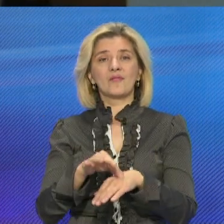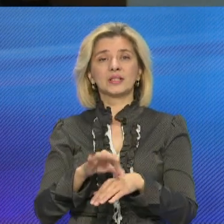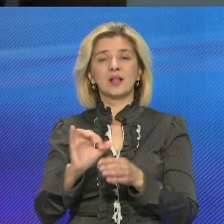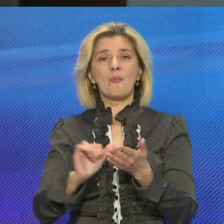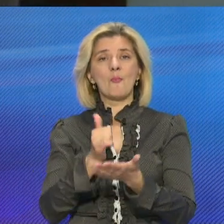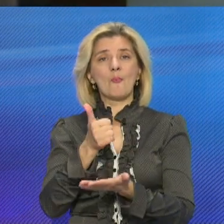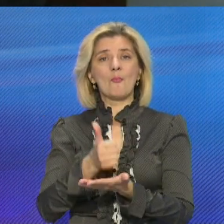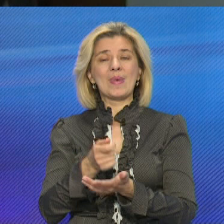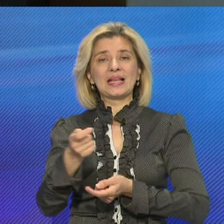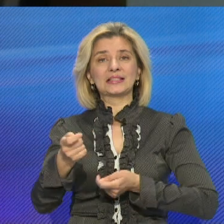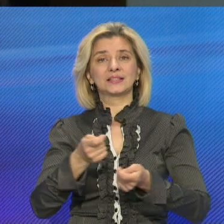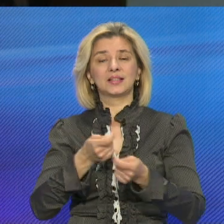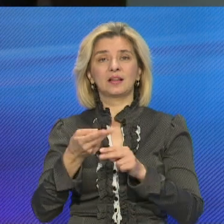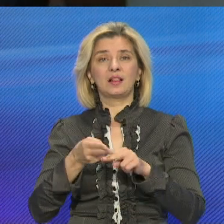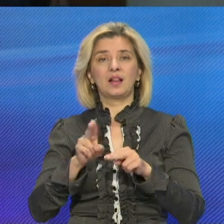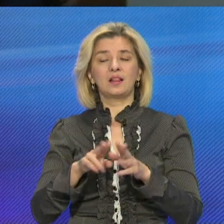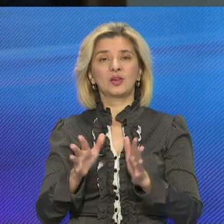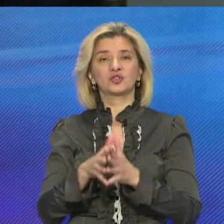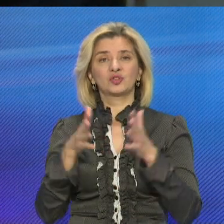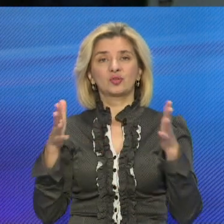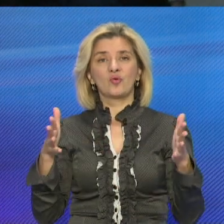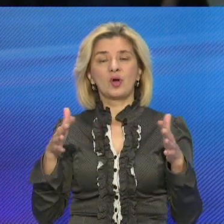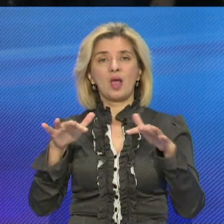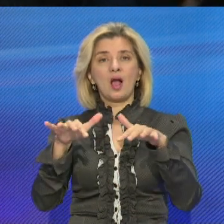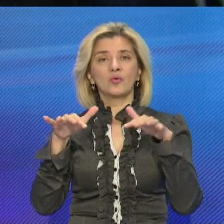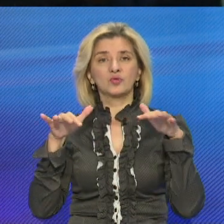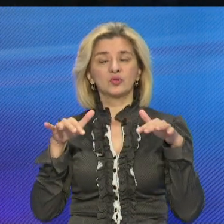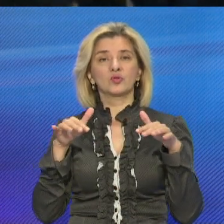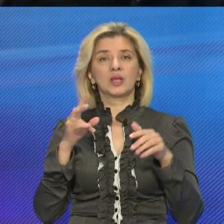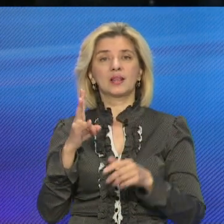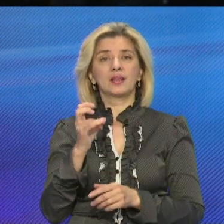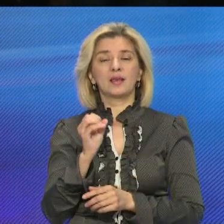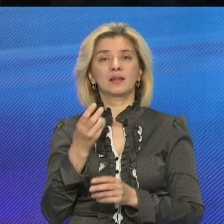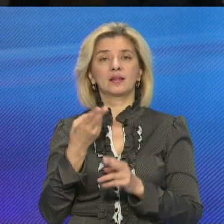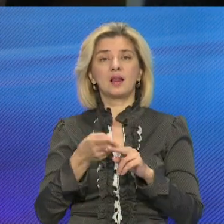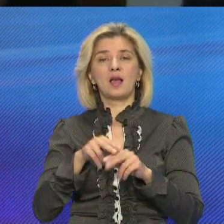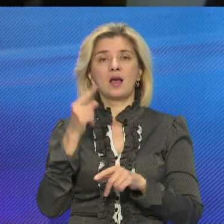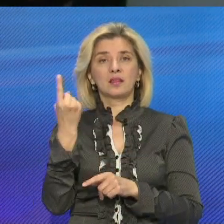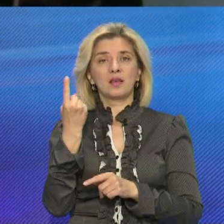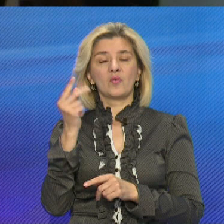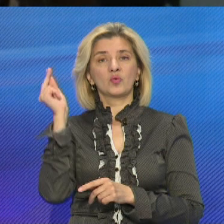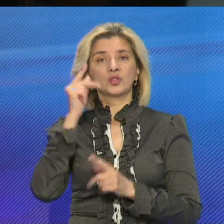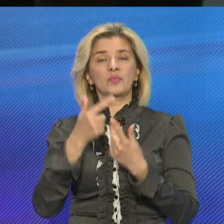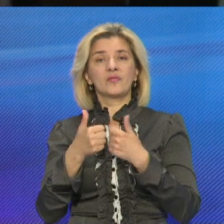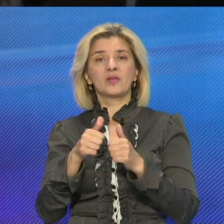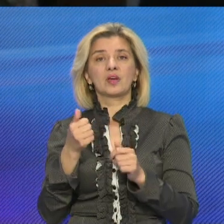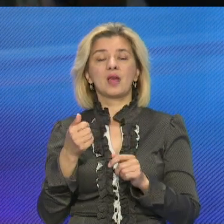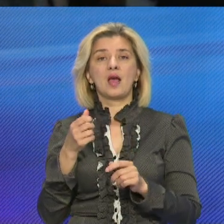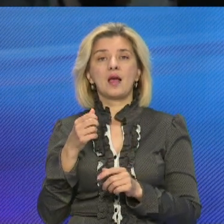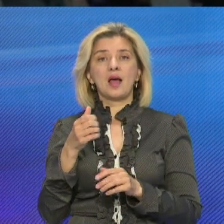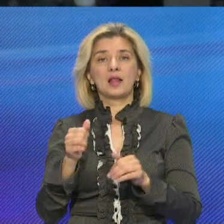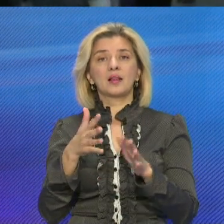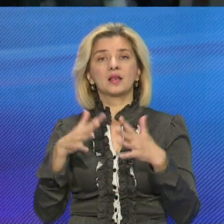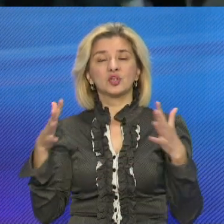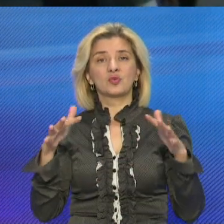аудитории, не для какого-то одного учебного заведения, а для такой широкой аудитории, это было впервые. Впервые была избрана такая